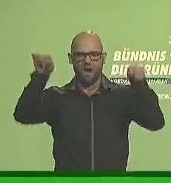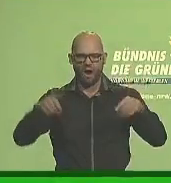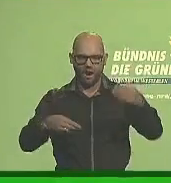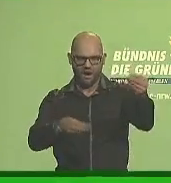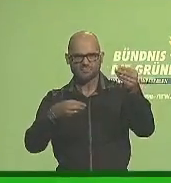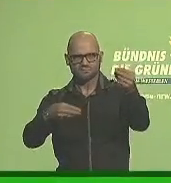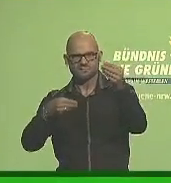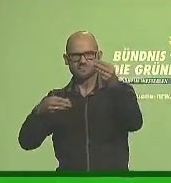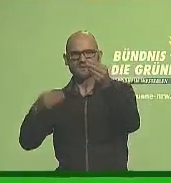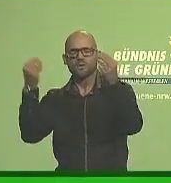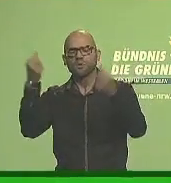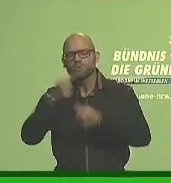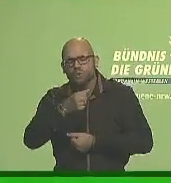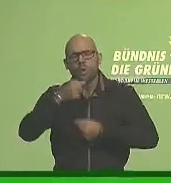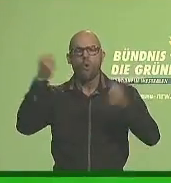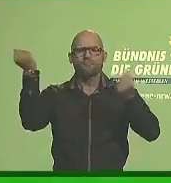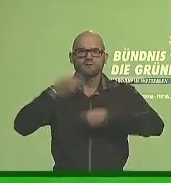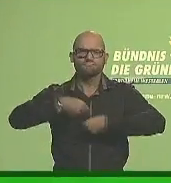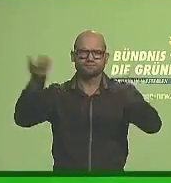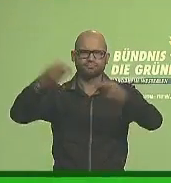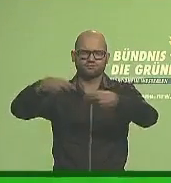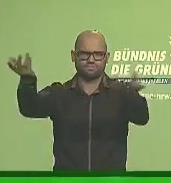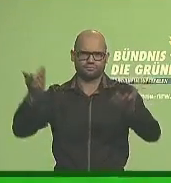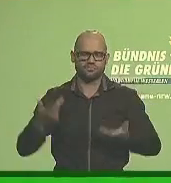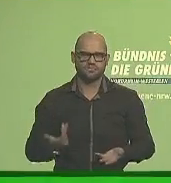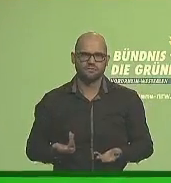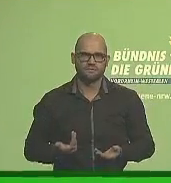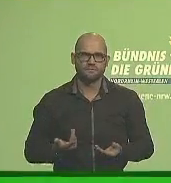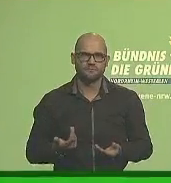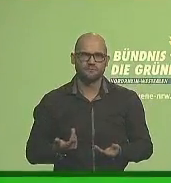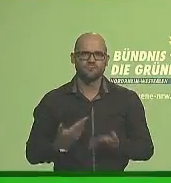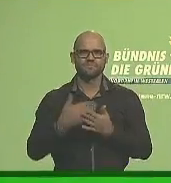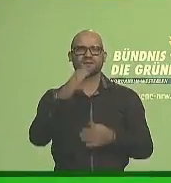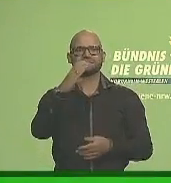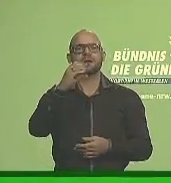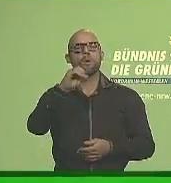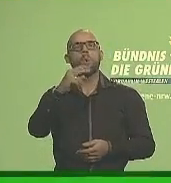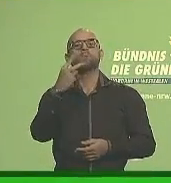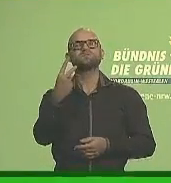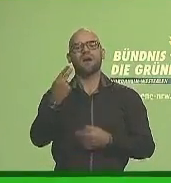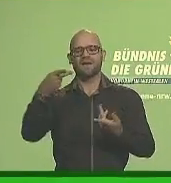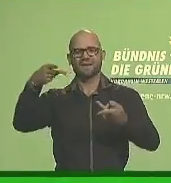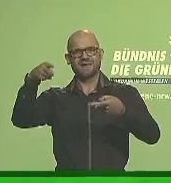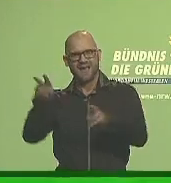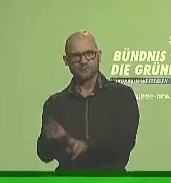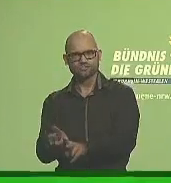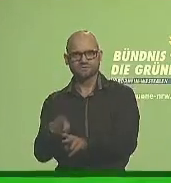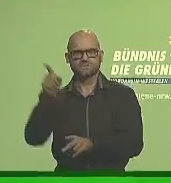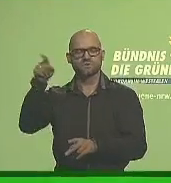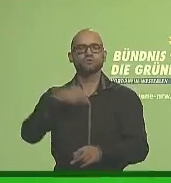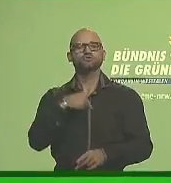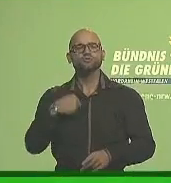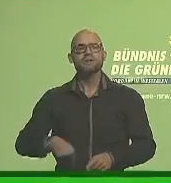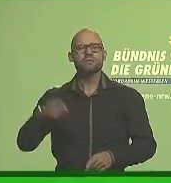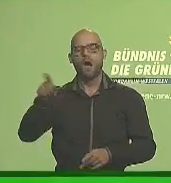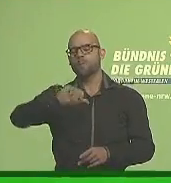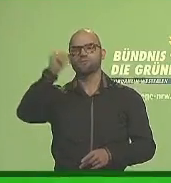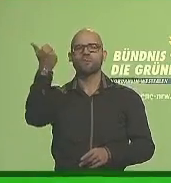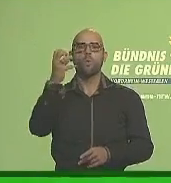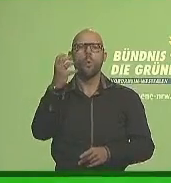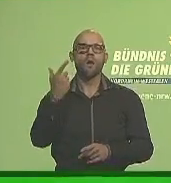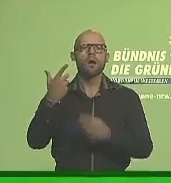so überbordend sind und dass man zum Beispiel dadurch, dass man CO2 reduzieren kann in China, vor allen Dingen bei